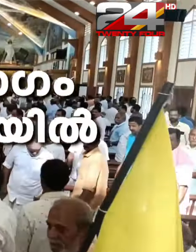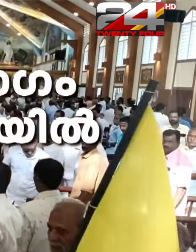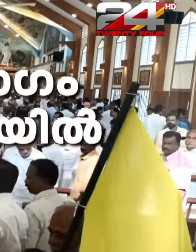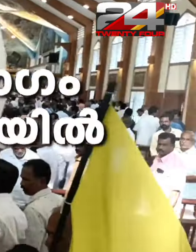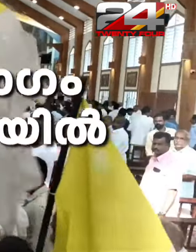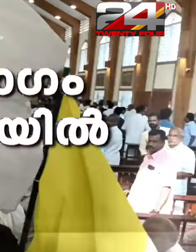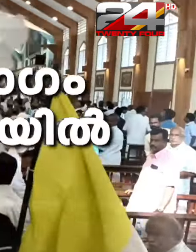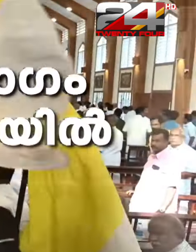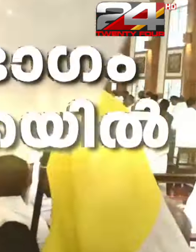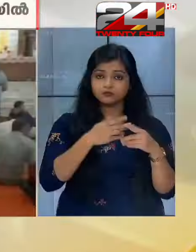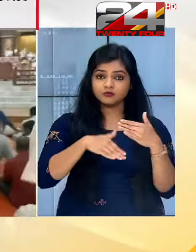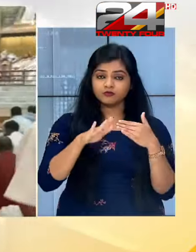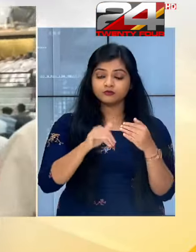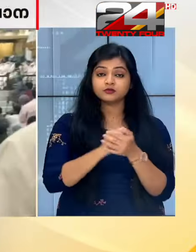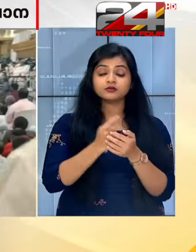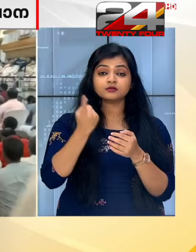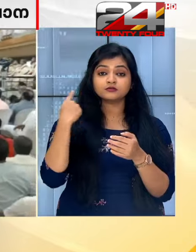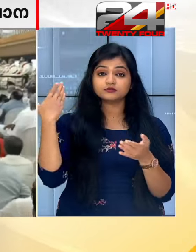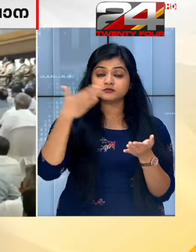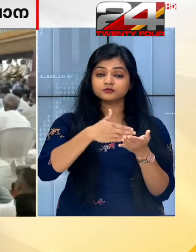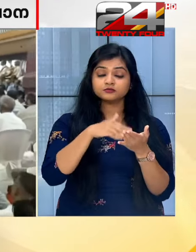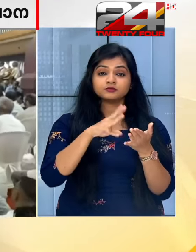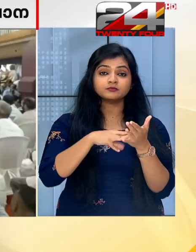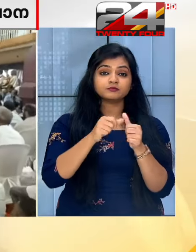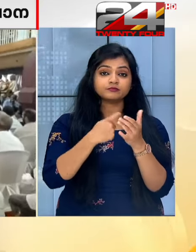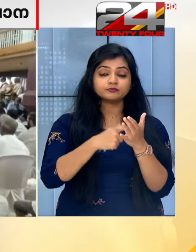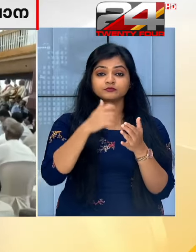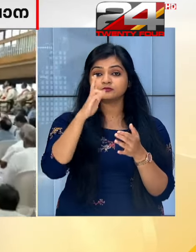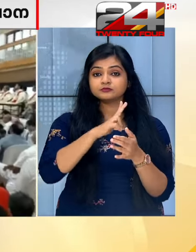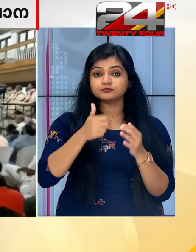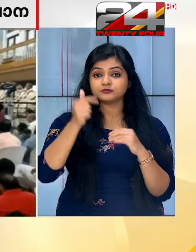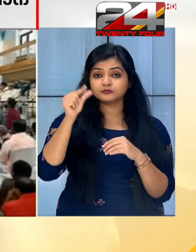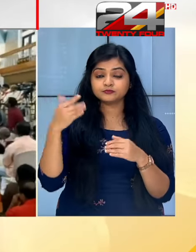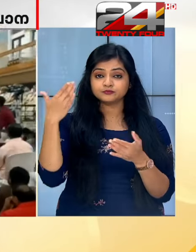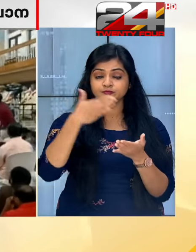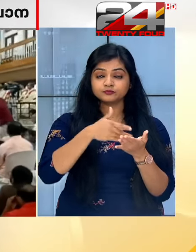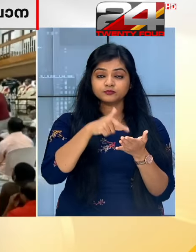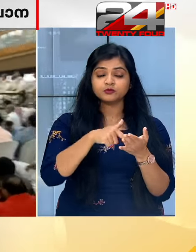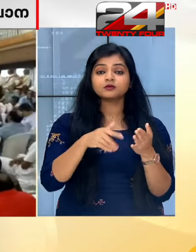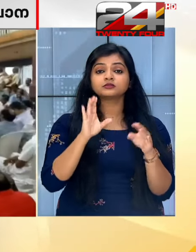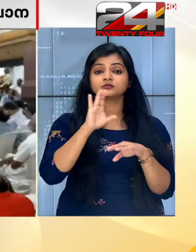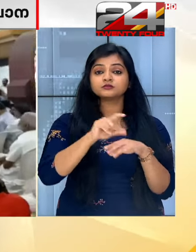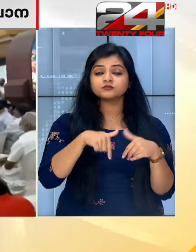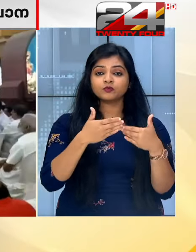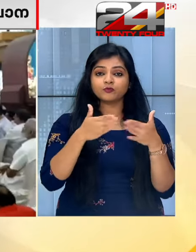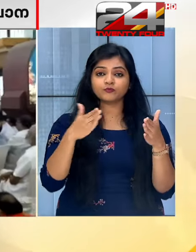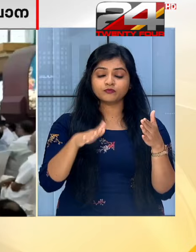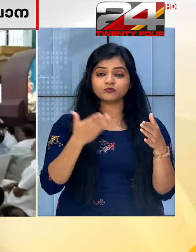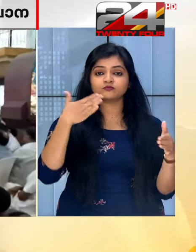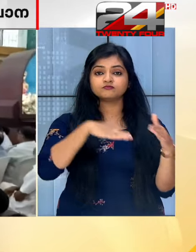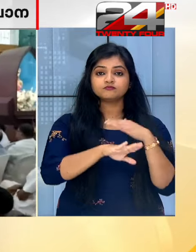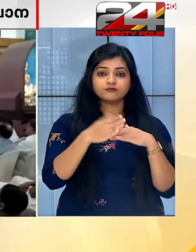സംഘർഷങ്ങൾ നിലനിൽക്കുന്നതിനിടെ ഇന്നലെ വന്ന് മാർ സിറിൽ വാസിൽ ഈ കത്തീഡ്രൽ ബസലിക്ക തുറക്കുകയും പകത്ത്